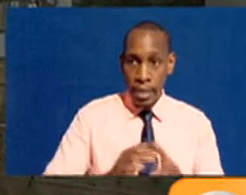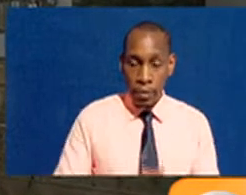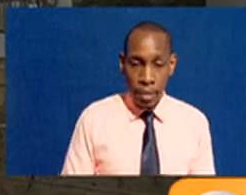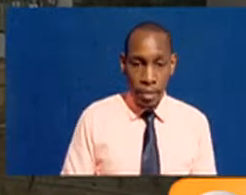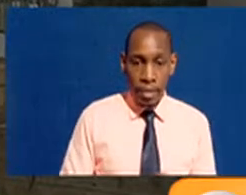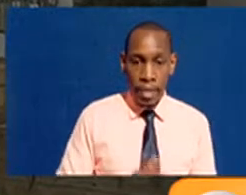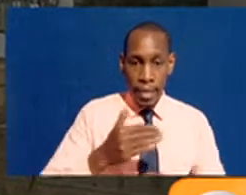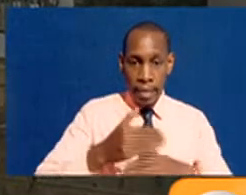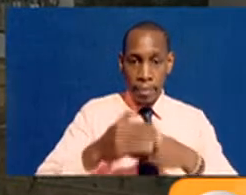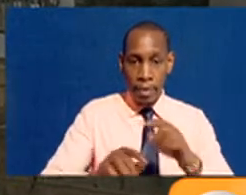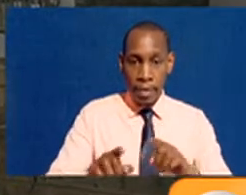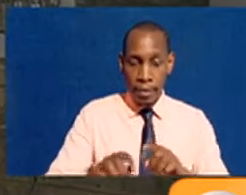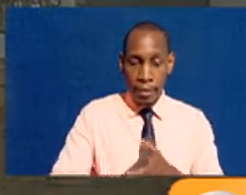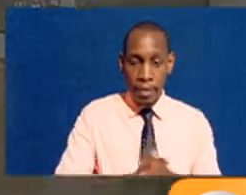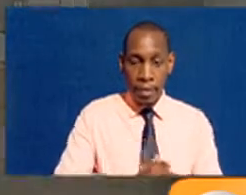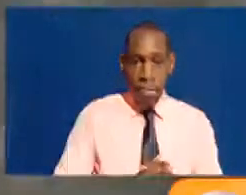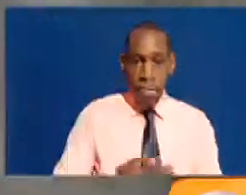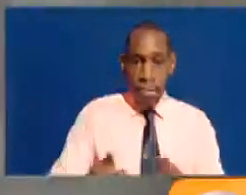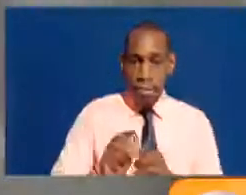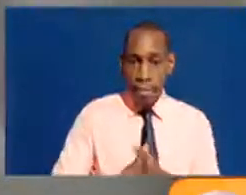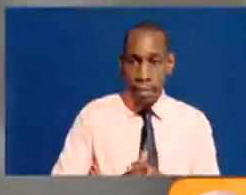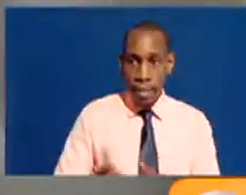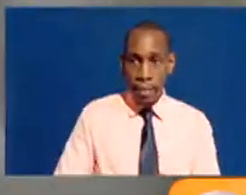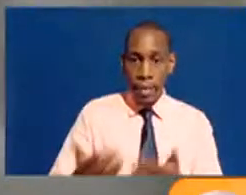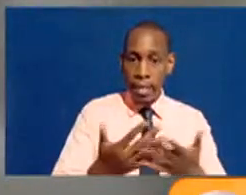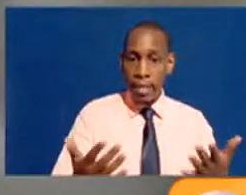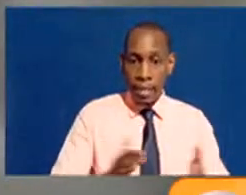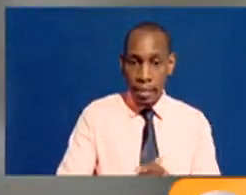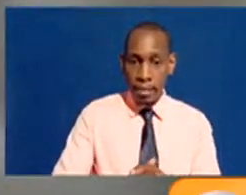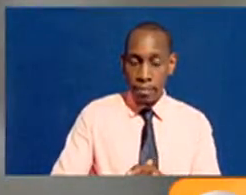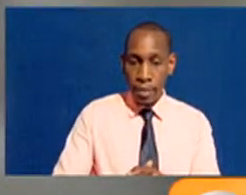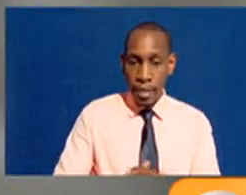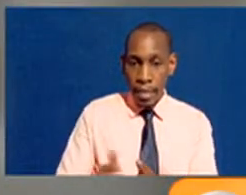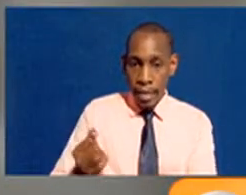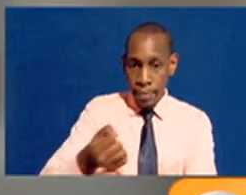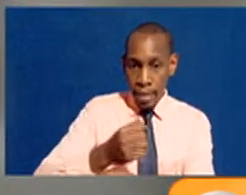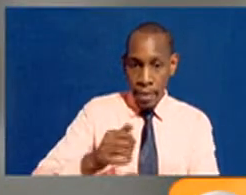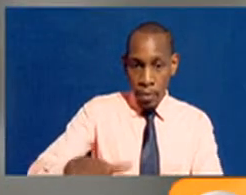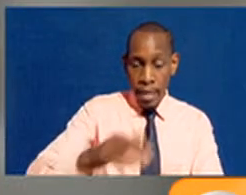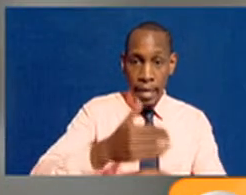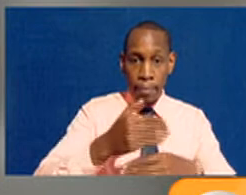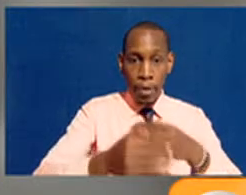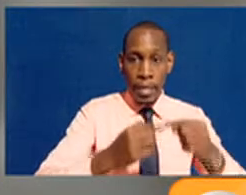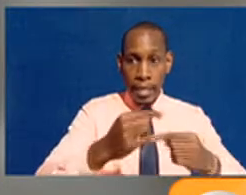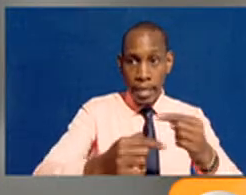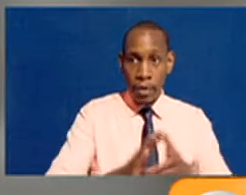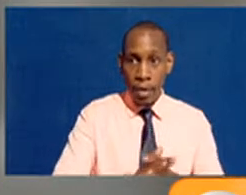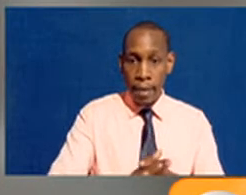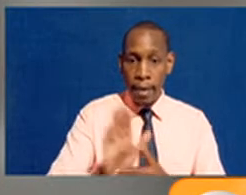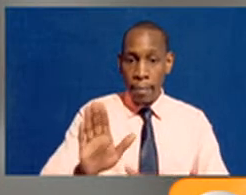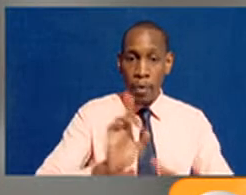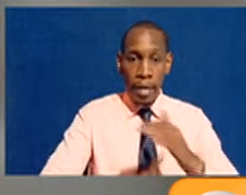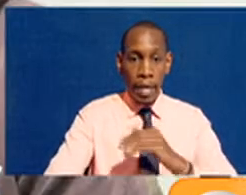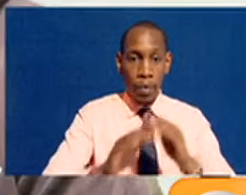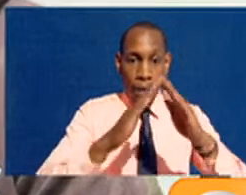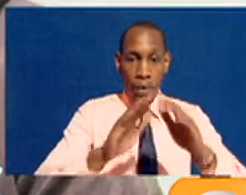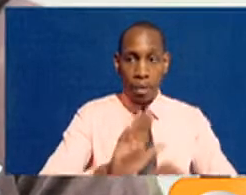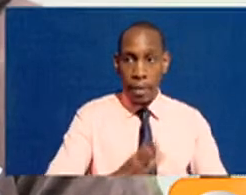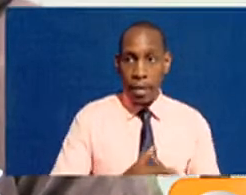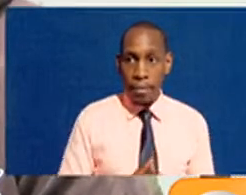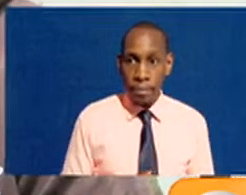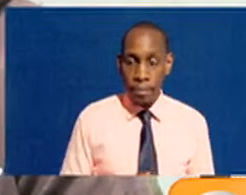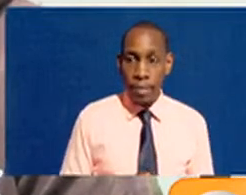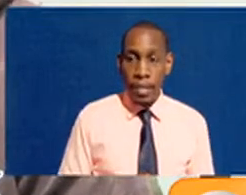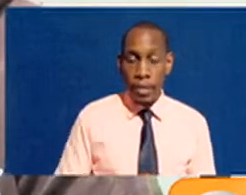Ninatengeneza nyumba, mimi nabeba nyumba yako, kama nimetengeneza nakuja na kuassemblea tu. Wewe unaingia nyumba yako. Huko